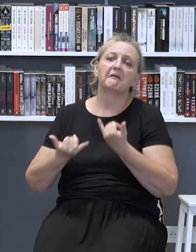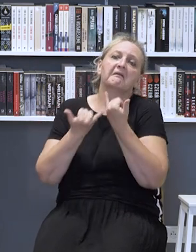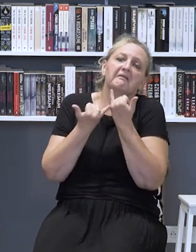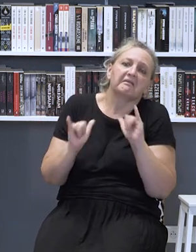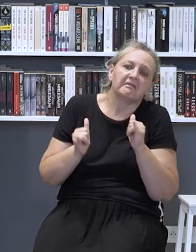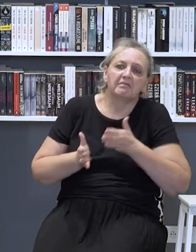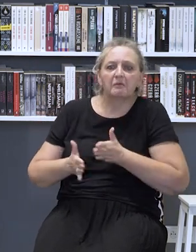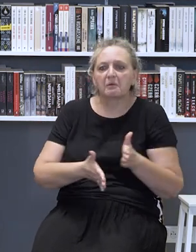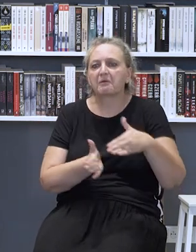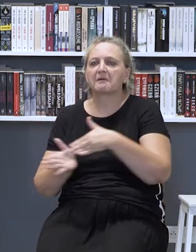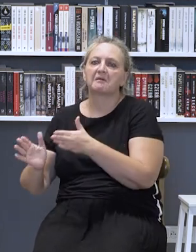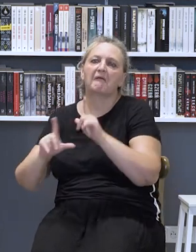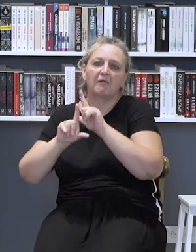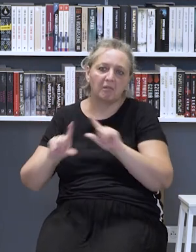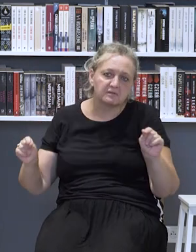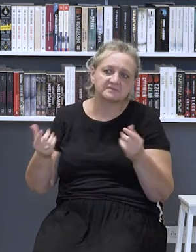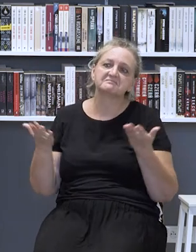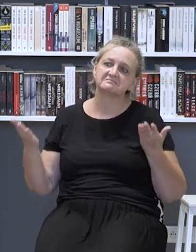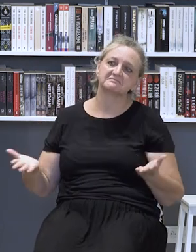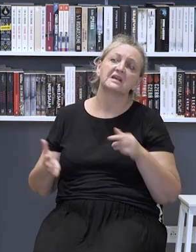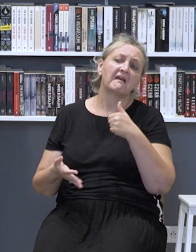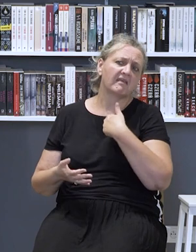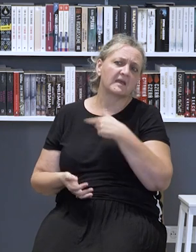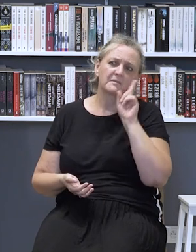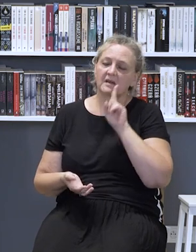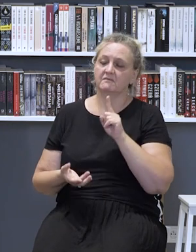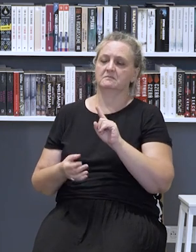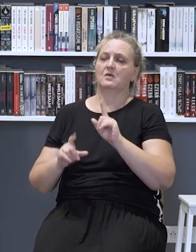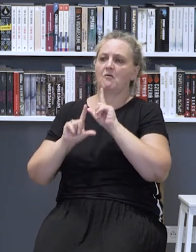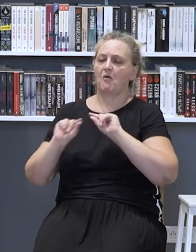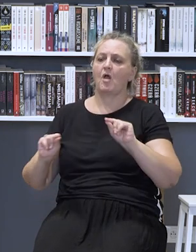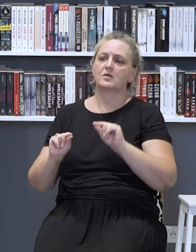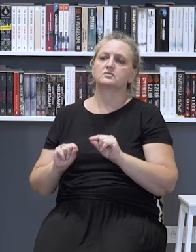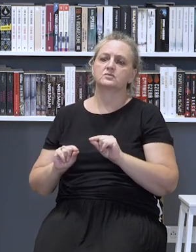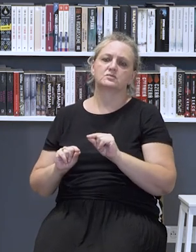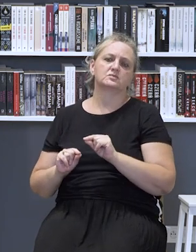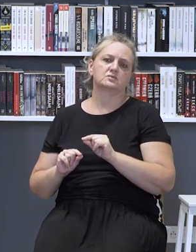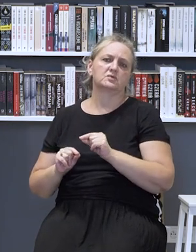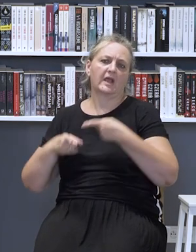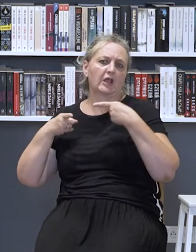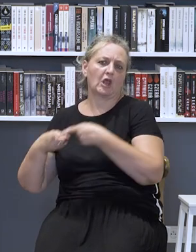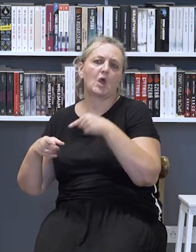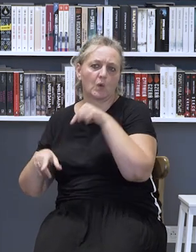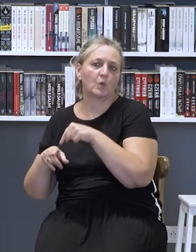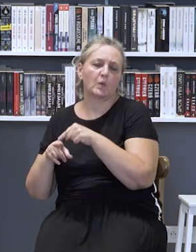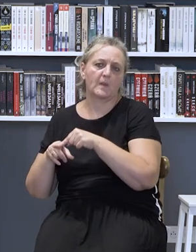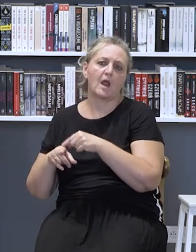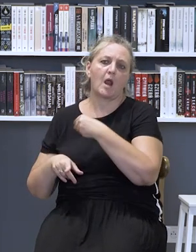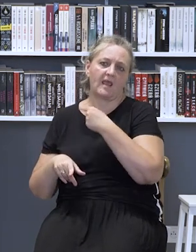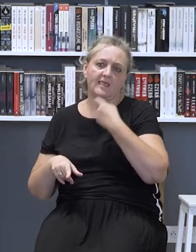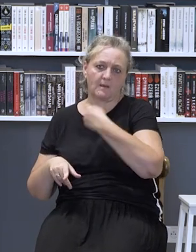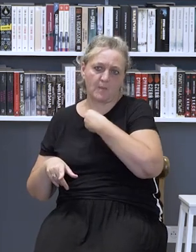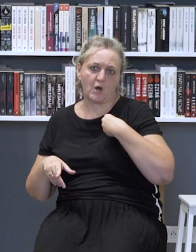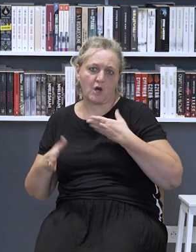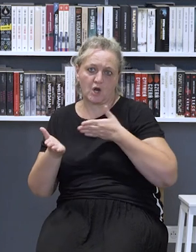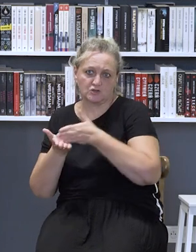inne ścieżki. I zupełnie niechcący trafiłam na polonistykę. Tam się trochę naczytałam dobrych rzeczy.